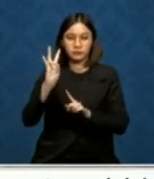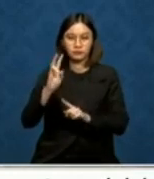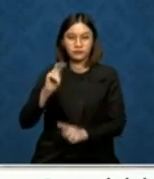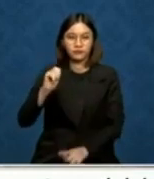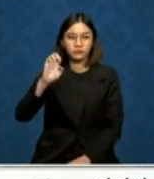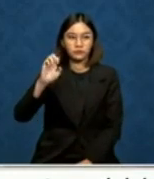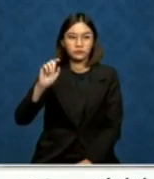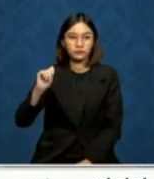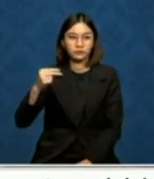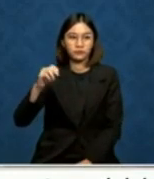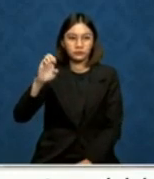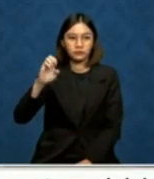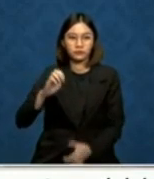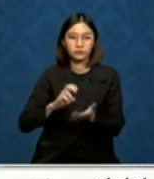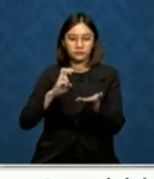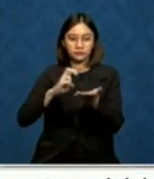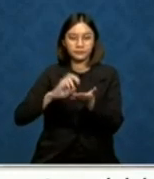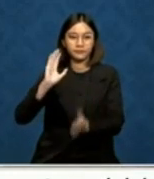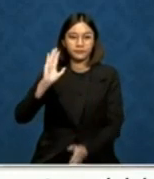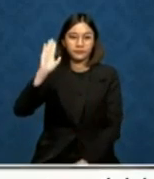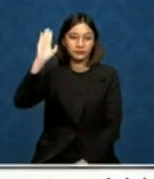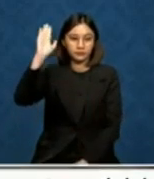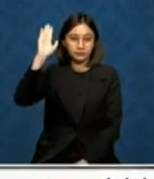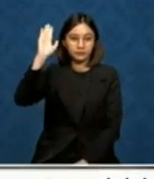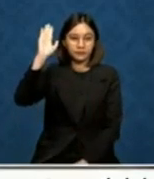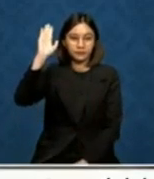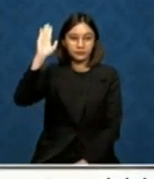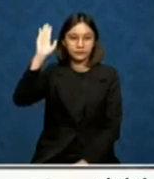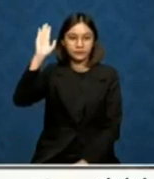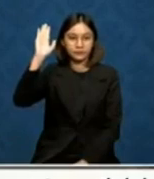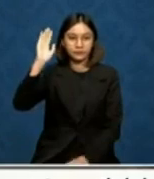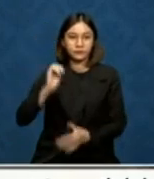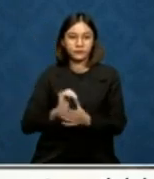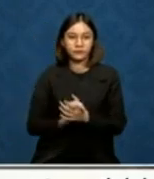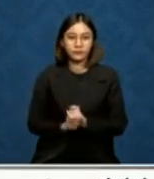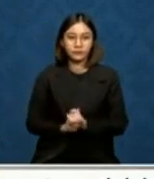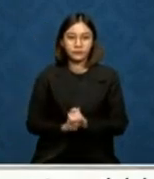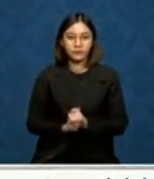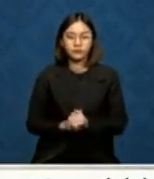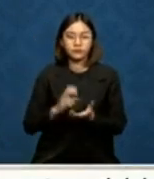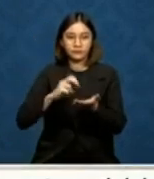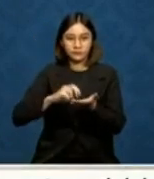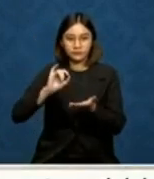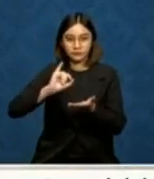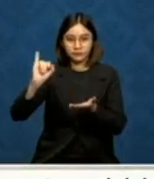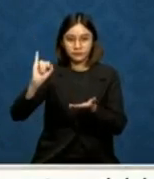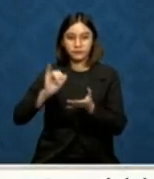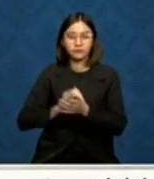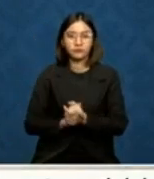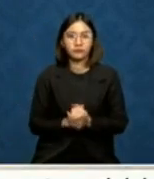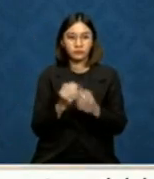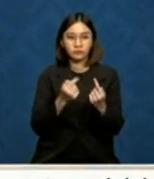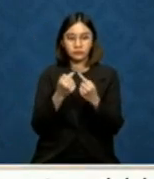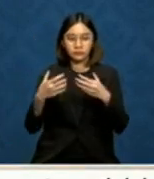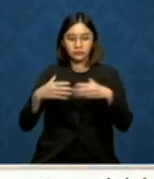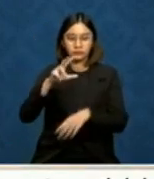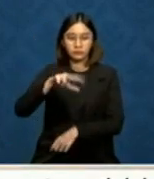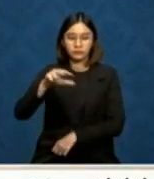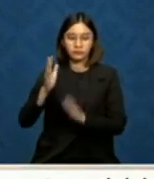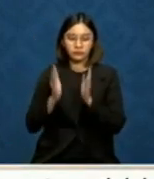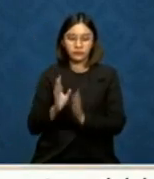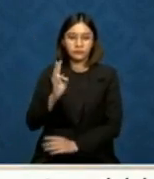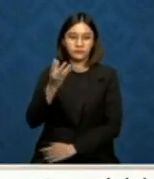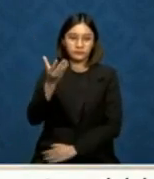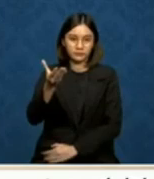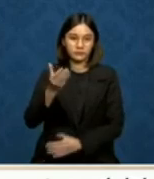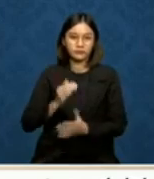นิธิละเอียดดีขอผู้รับรองด้วยค่ะ ครับมีผู้รับรองถูกต้องนะครับต่อไปพรรคเพื่อไทย7ท่าน